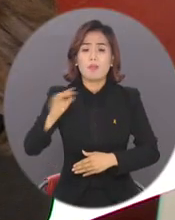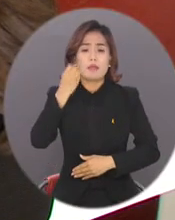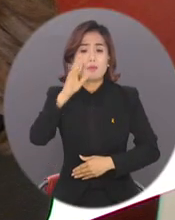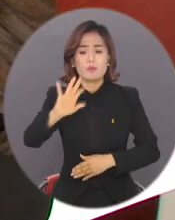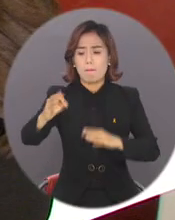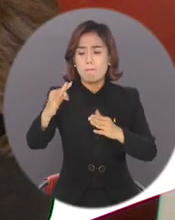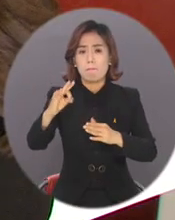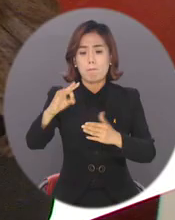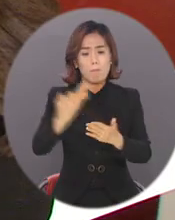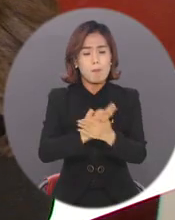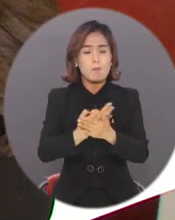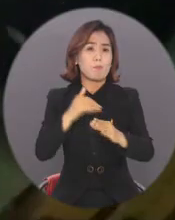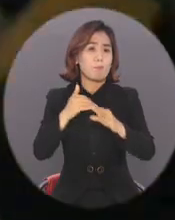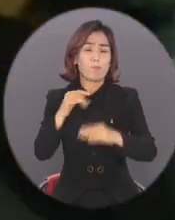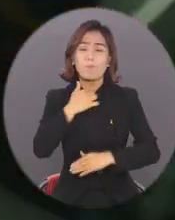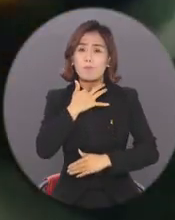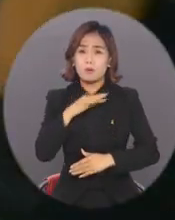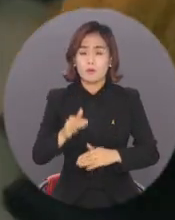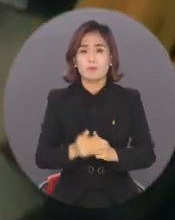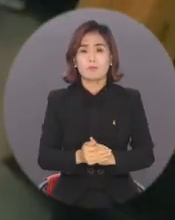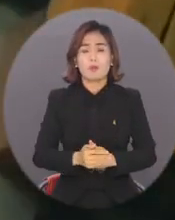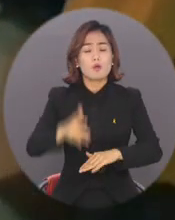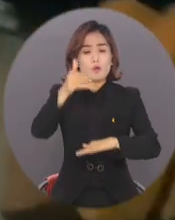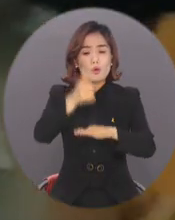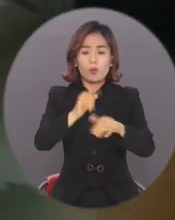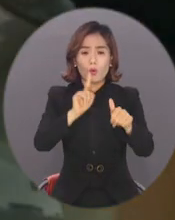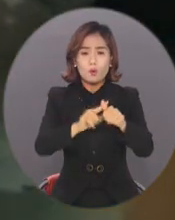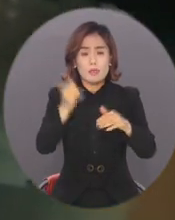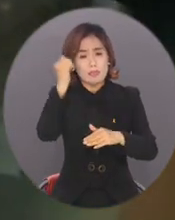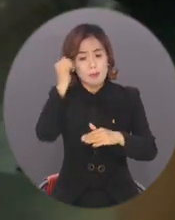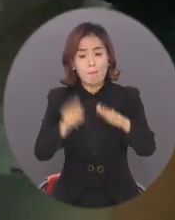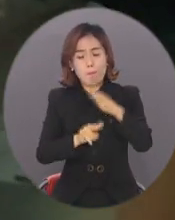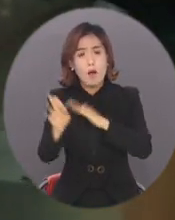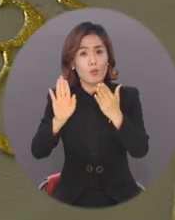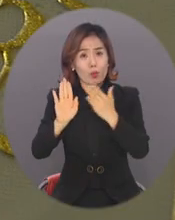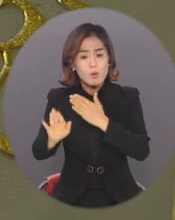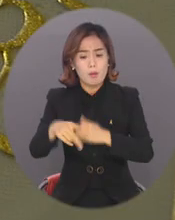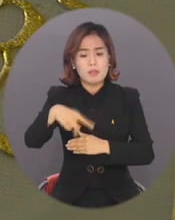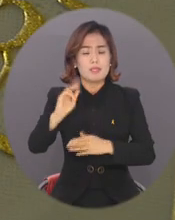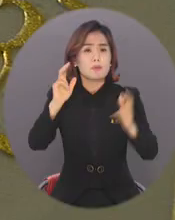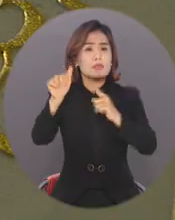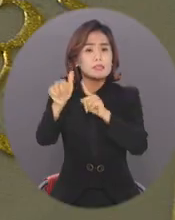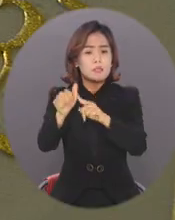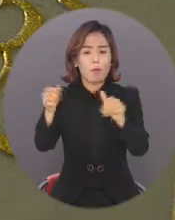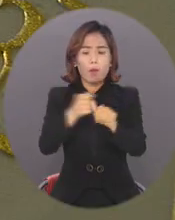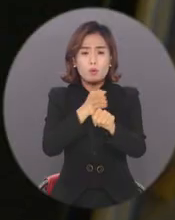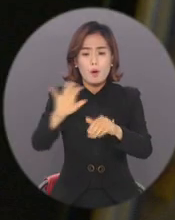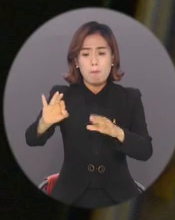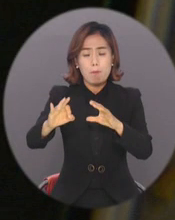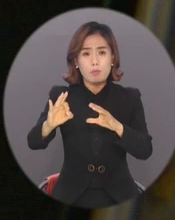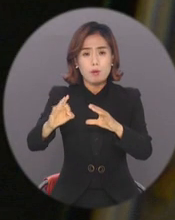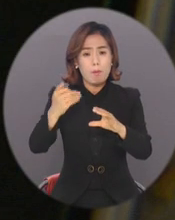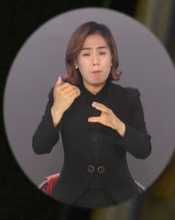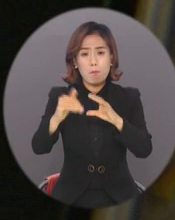3개월 동안 임금을 한 푼도 못 받았습니다. 결국 A씨가 합숙소를 뛰쳐나온 후에야 PC방 업주는 폭행과 임금